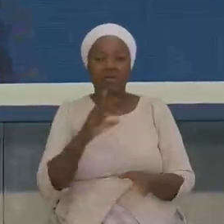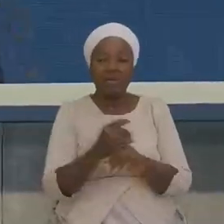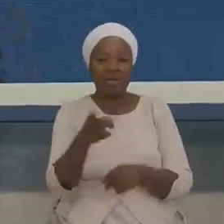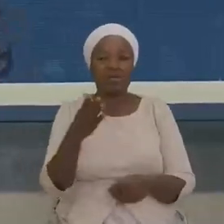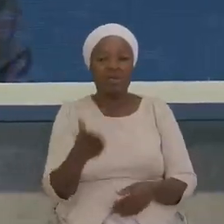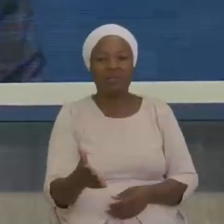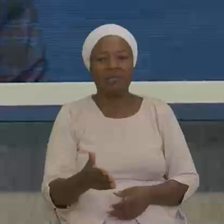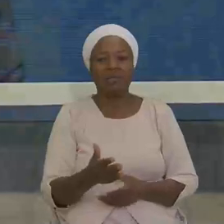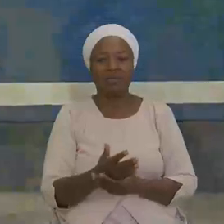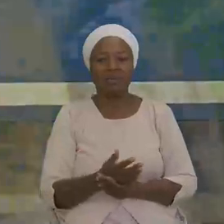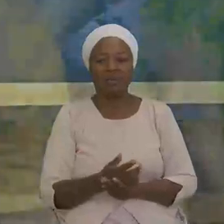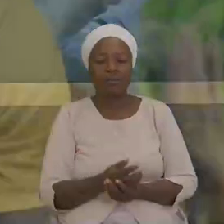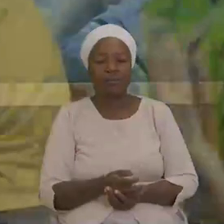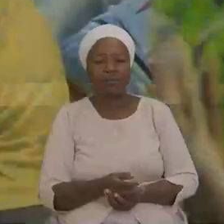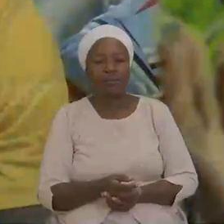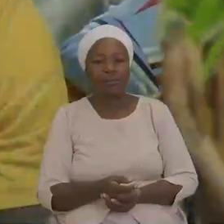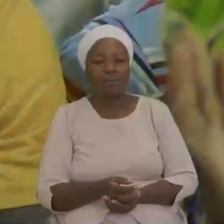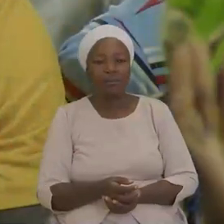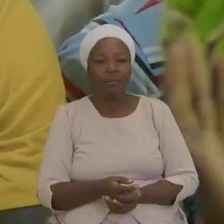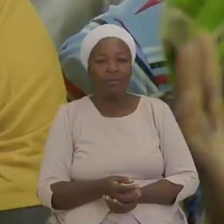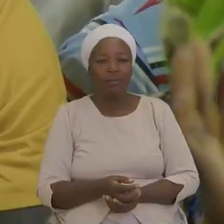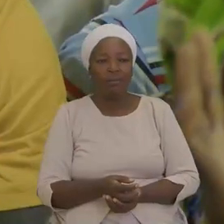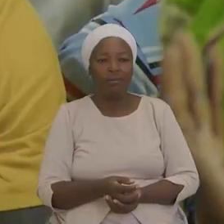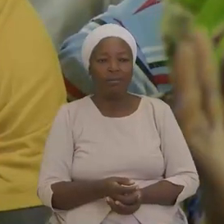Tu arriveras là-bas.